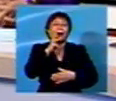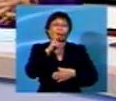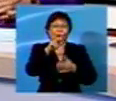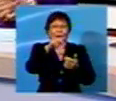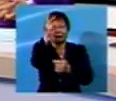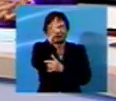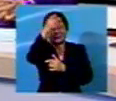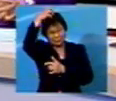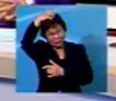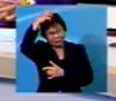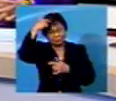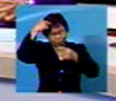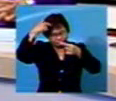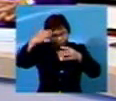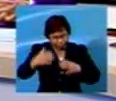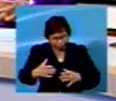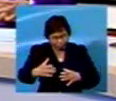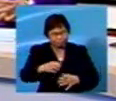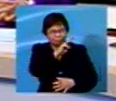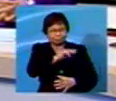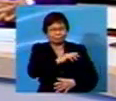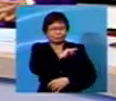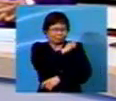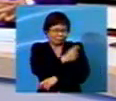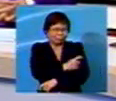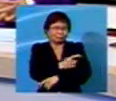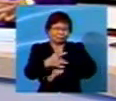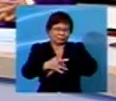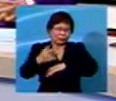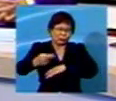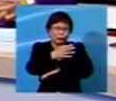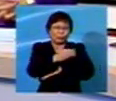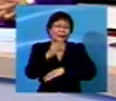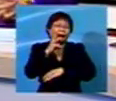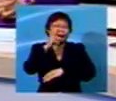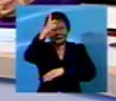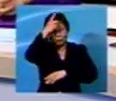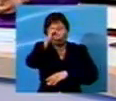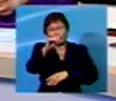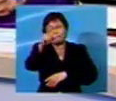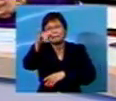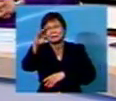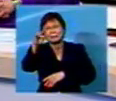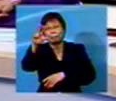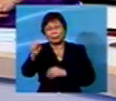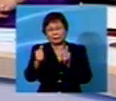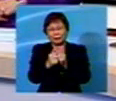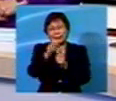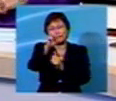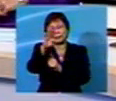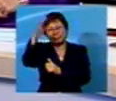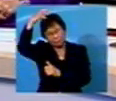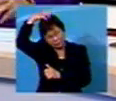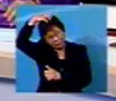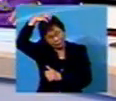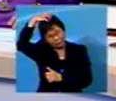Selangor keputusan dipersetujui Menteri Tenaga teknologi hijau dan air Datuk Seri Dr Maximus songkili dengan Menteri besar Selangor